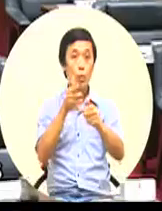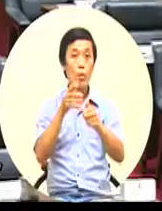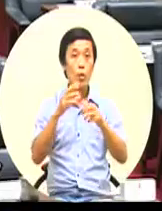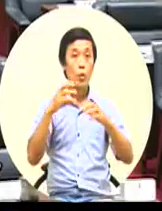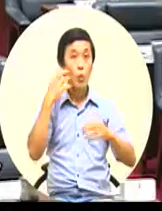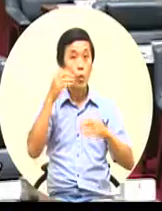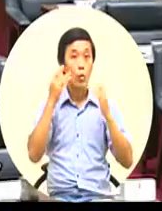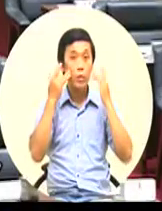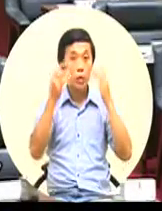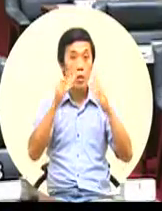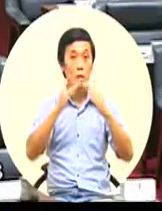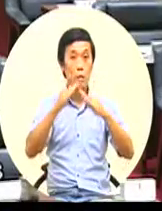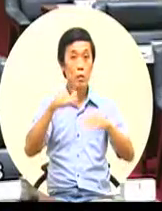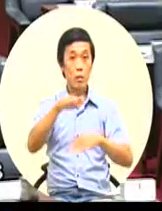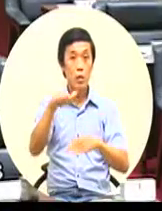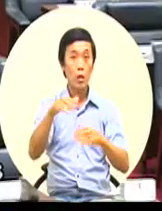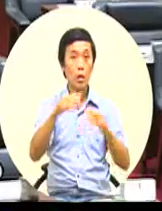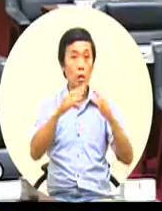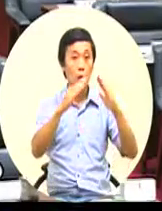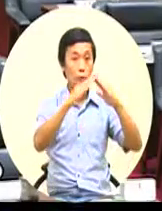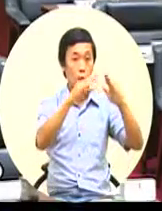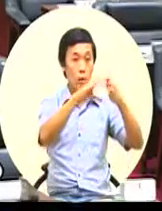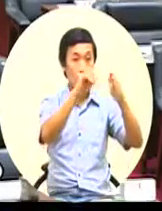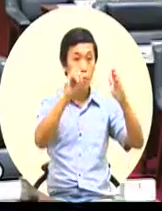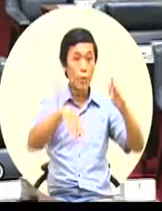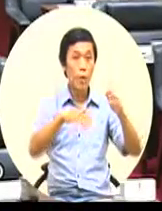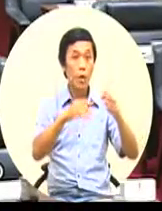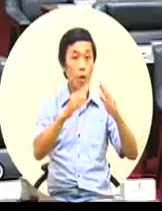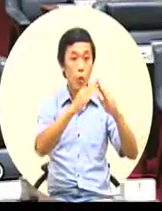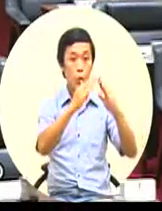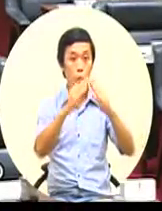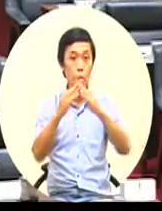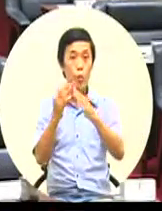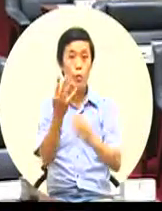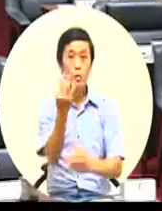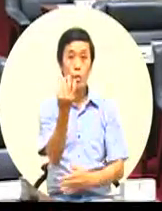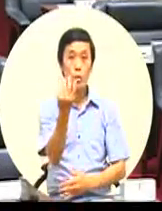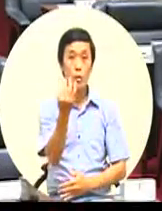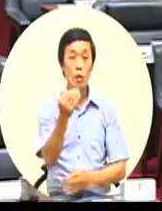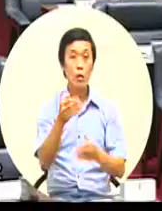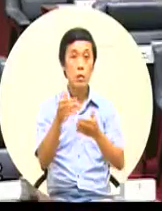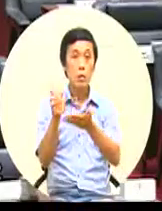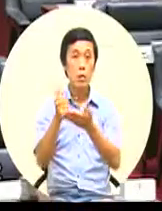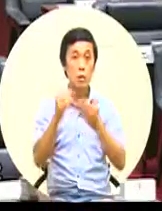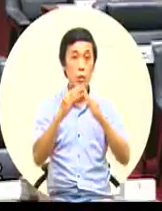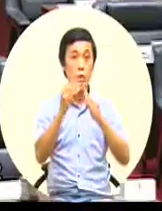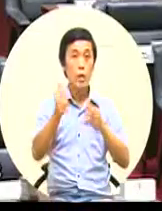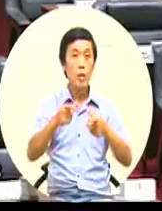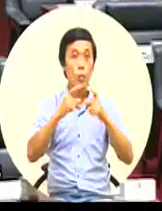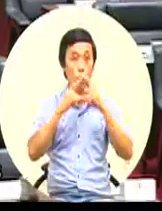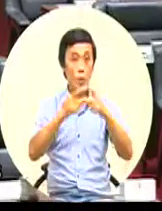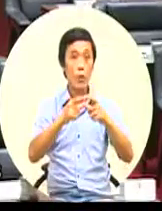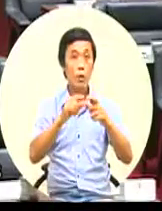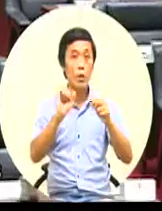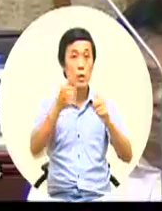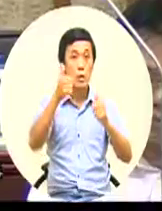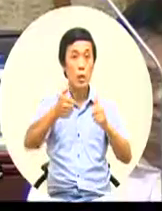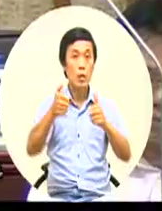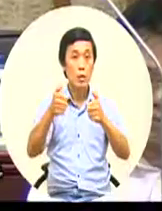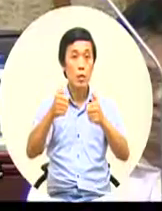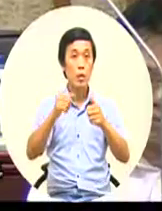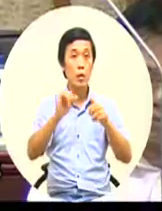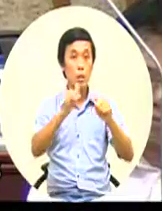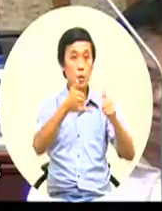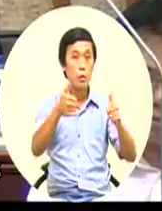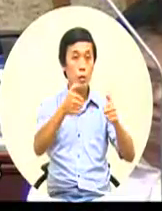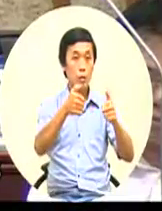有几户需要拆迁？来局长简单答复。 请局长回答。 多谢议长，俺多谢